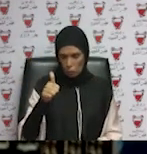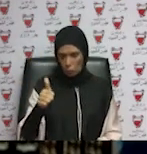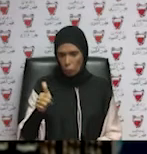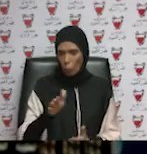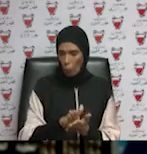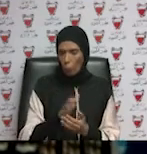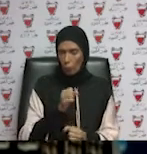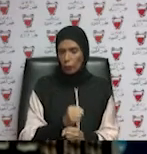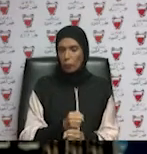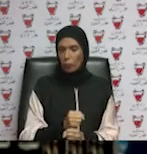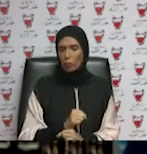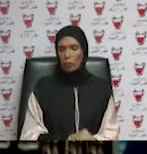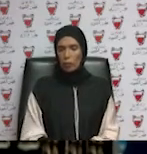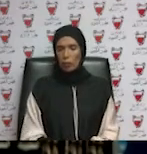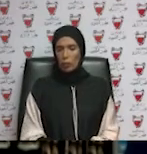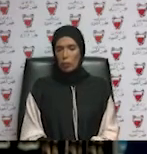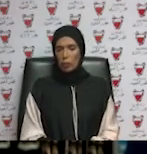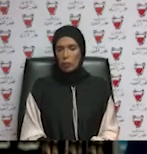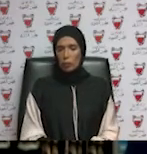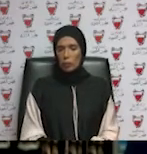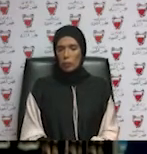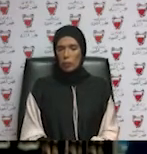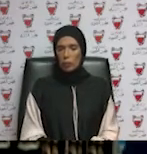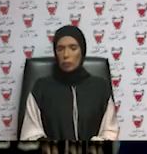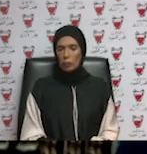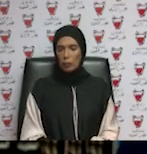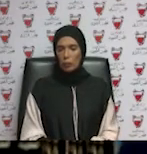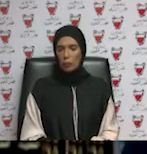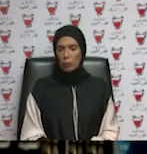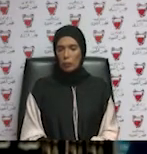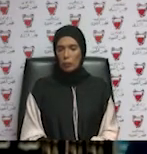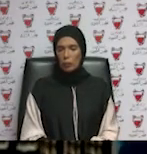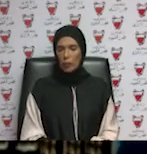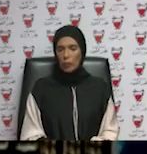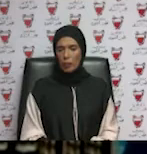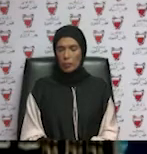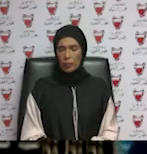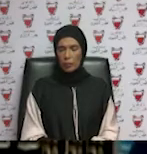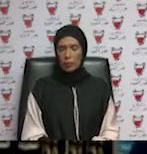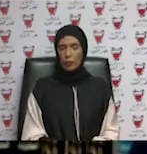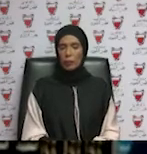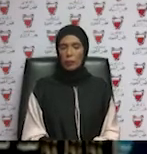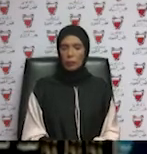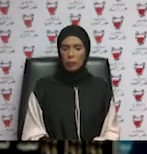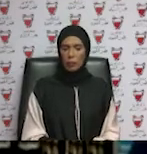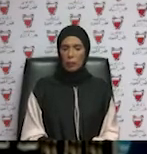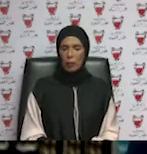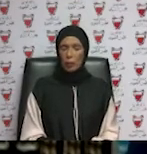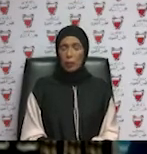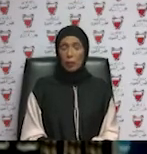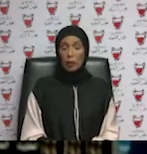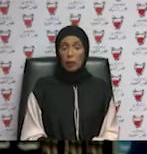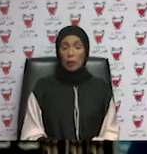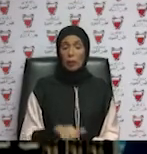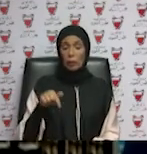ليست توصيات، هي ملاحظات. الآن هي تأخذها على جانب التوصية، ولكن توصيفها القانوني هي ملاحظات.